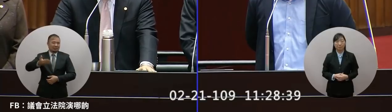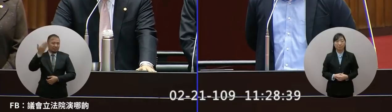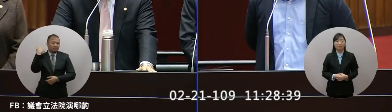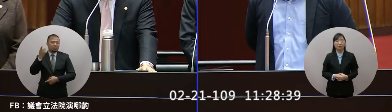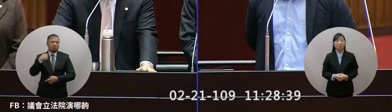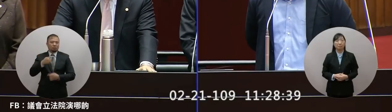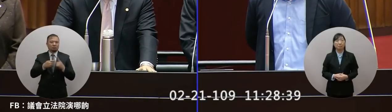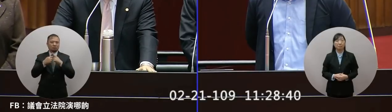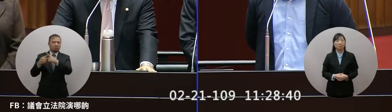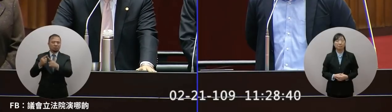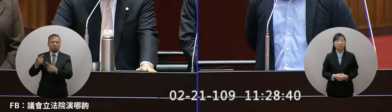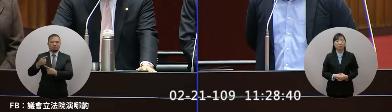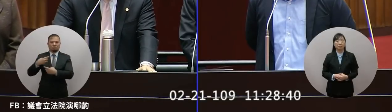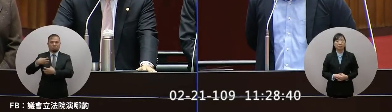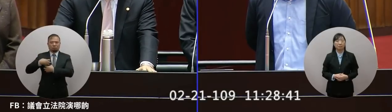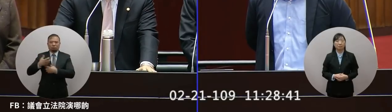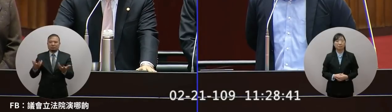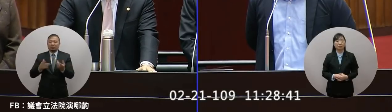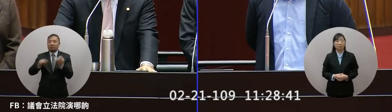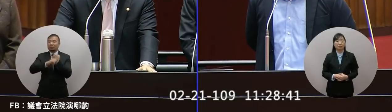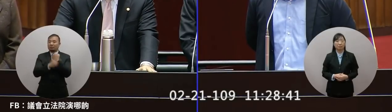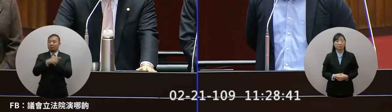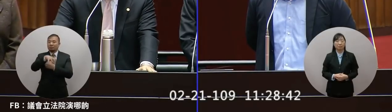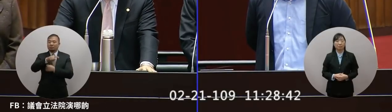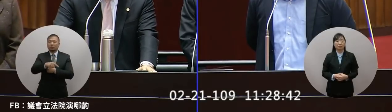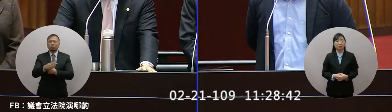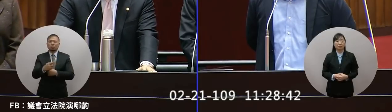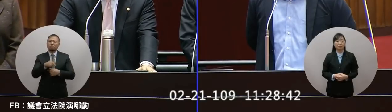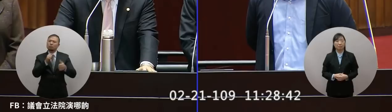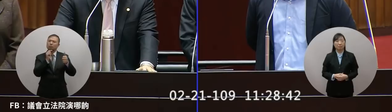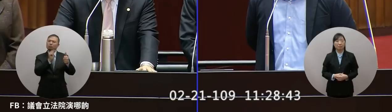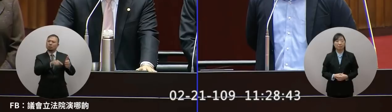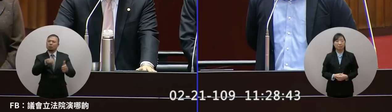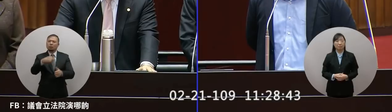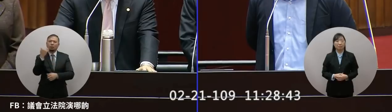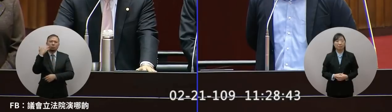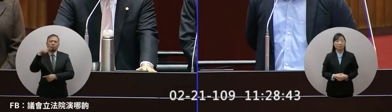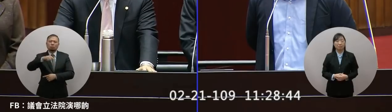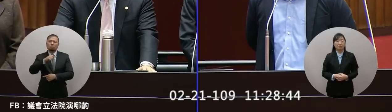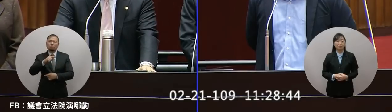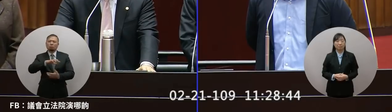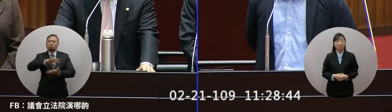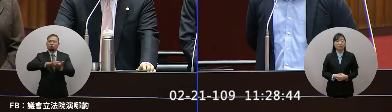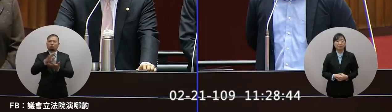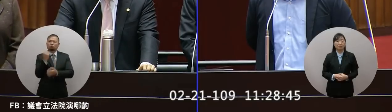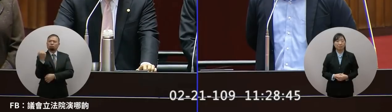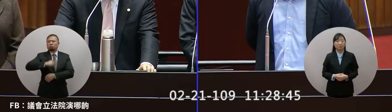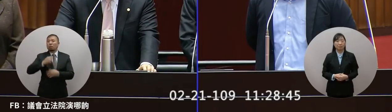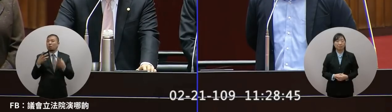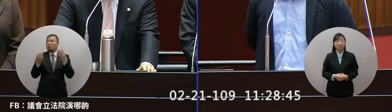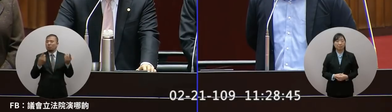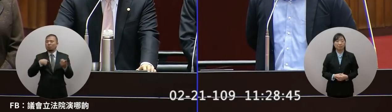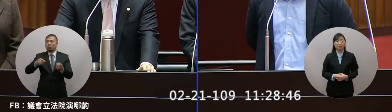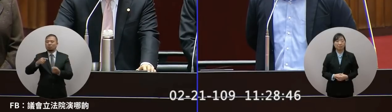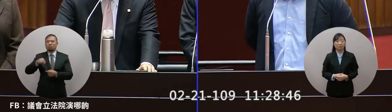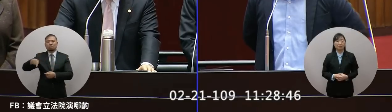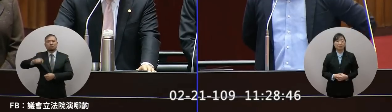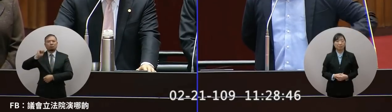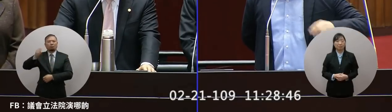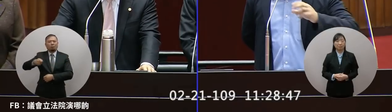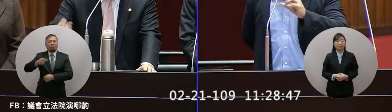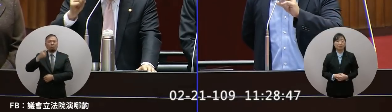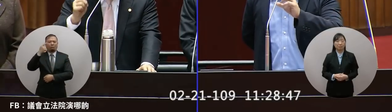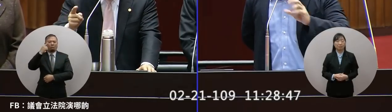上讲的那句话，人家没有判乱，你不该乱判，否则人民会用选票另